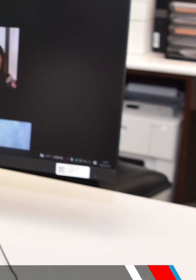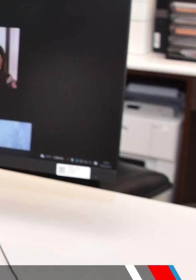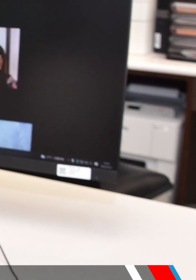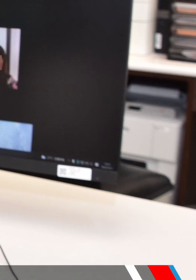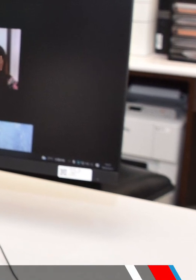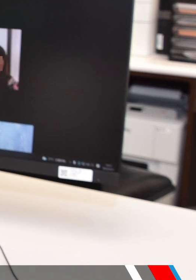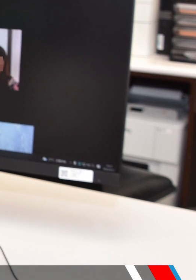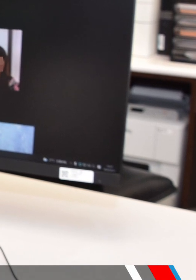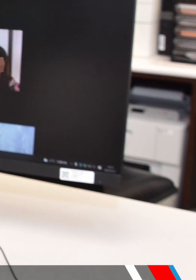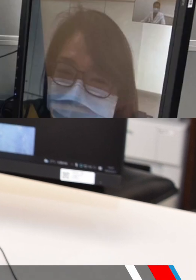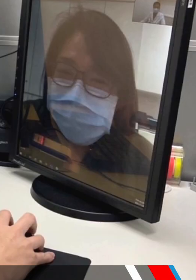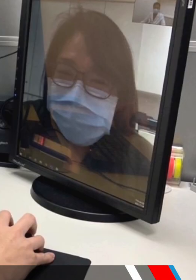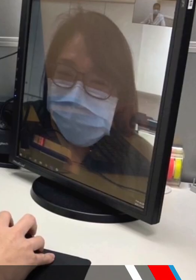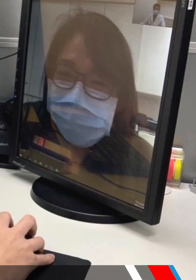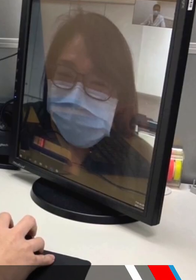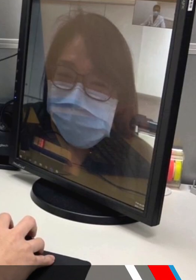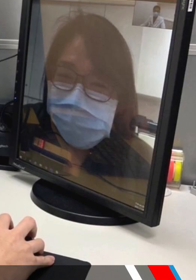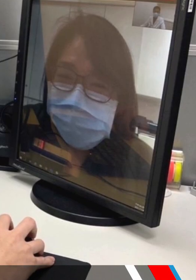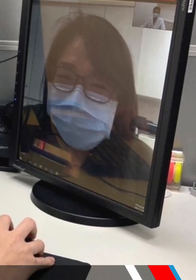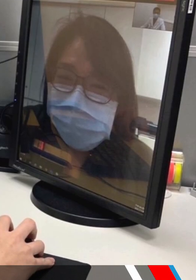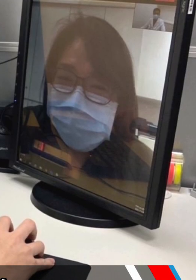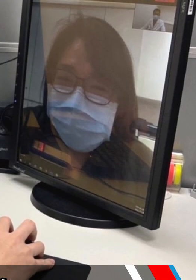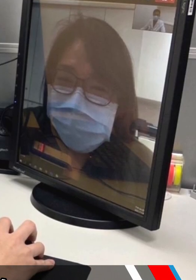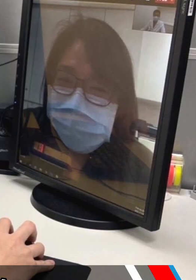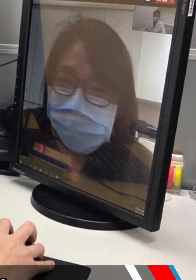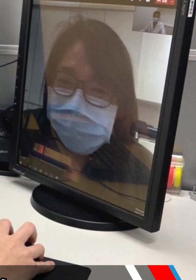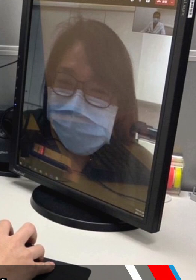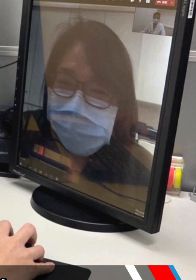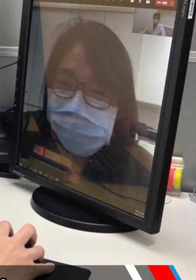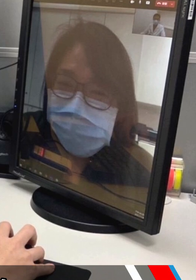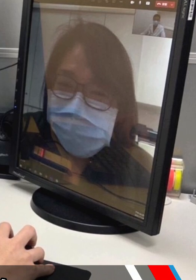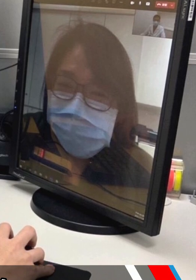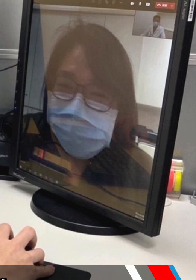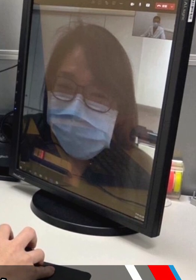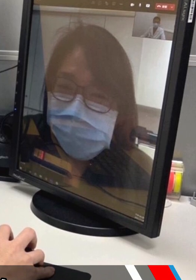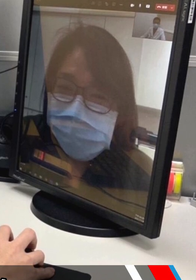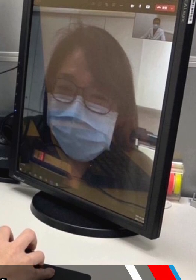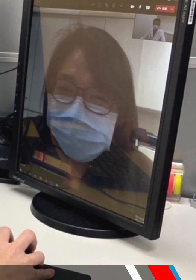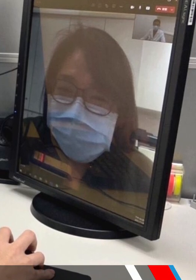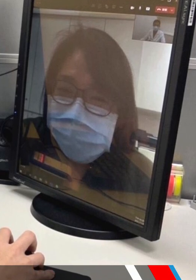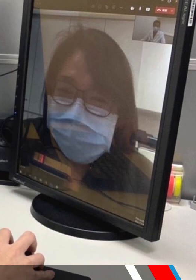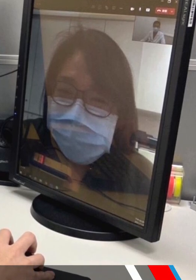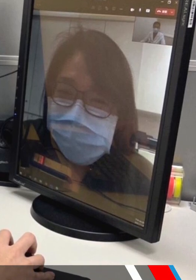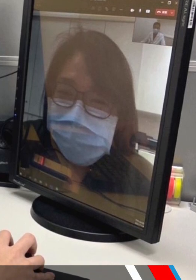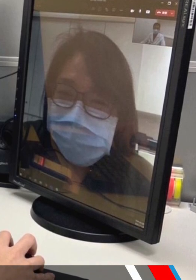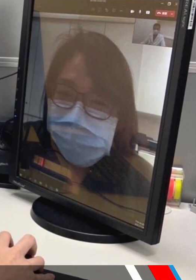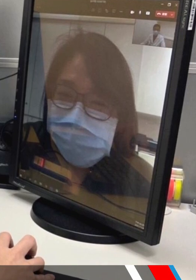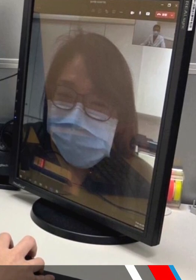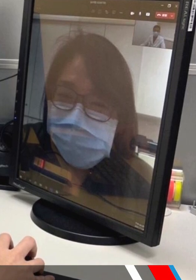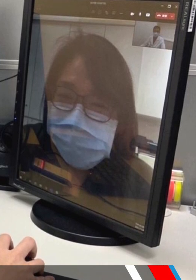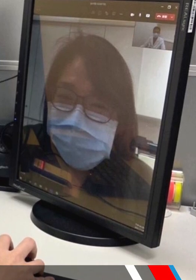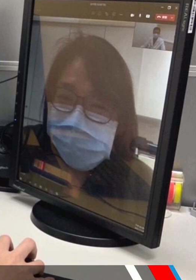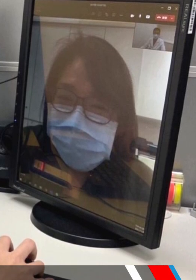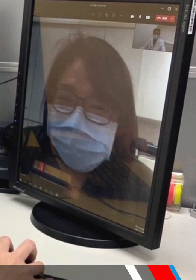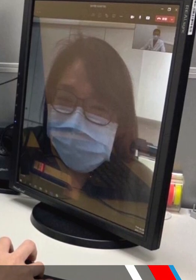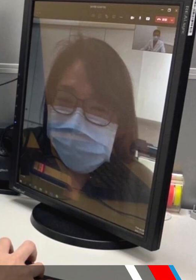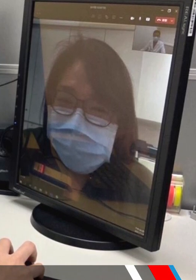第一天上路会出现流程塞车情况，疫情总中心还特别宣导视讯诊疗相关的准备事